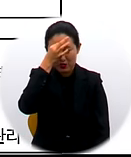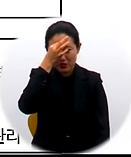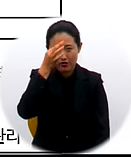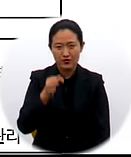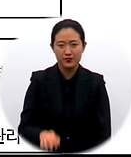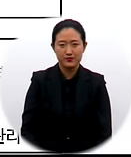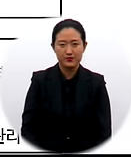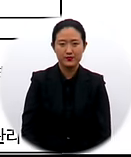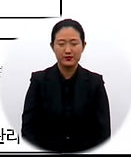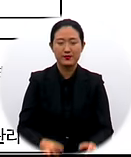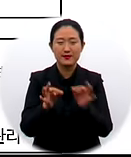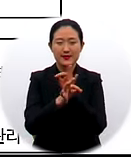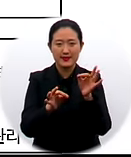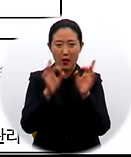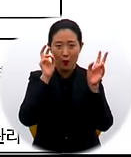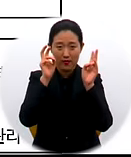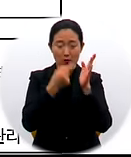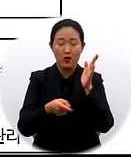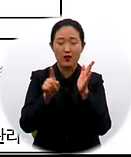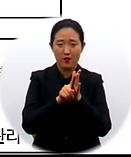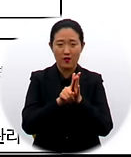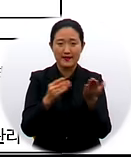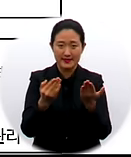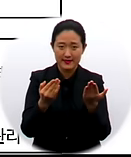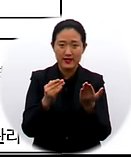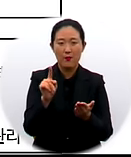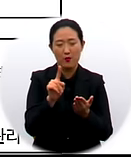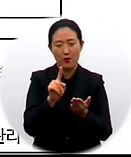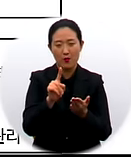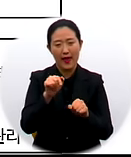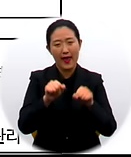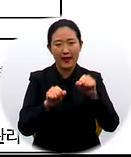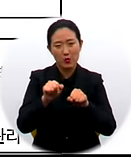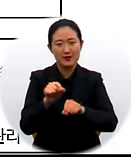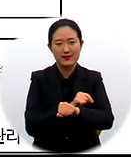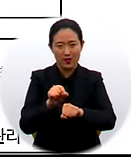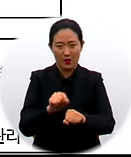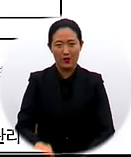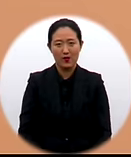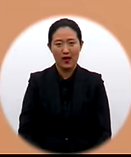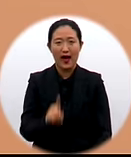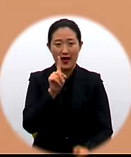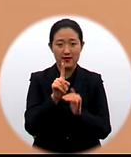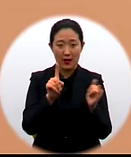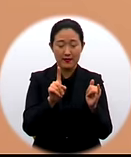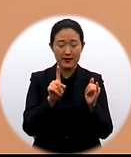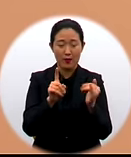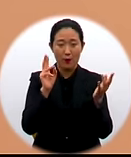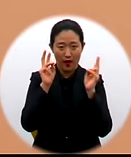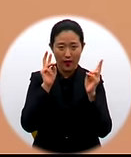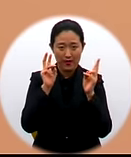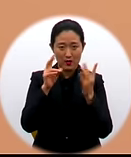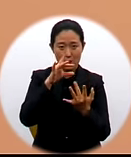수 있느냐, 일종의 행동 특성의 영역입니다. 어떤 한 명의 개인이 직업을 고를 때그 사람이 가지고 있는 지식과 기술의